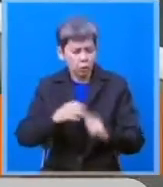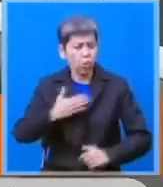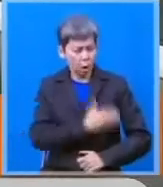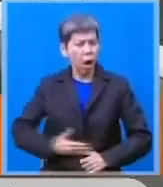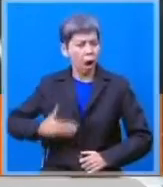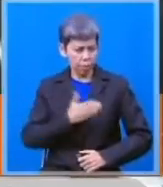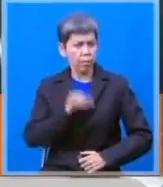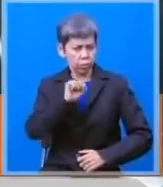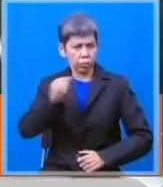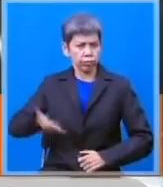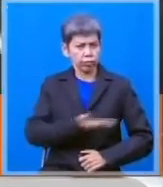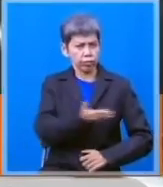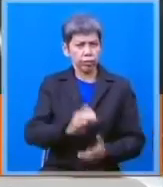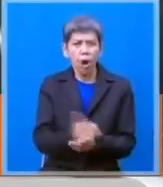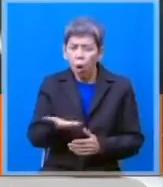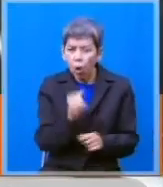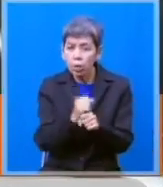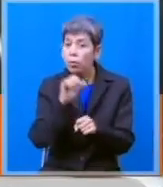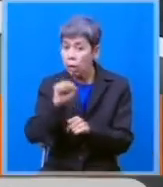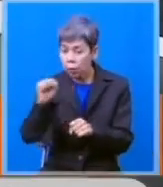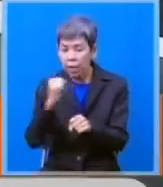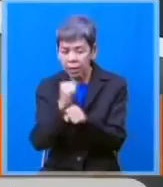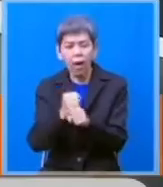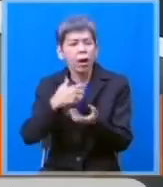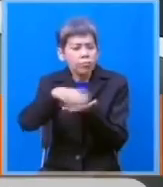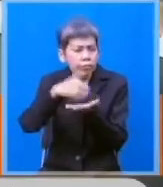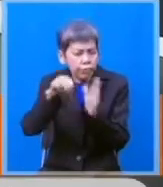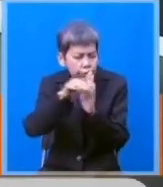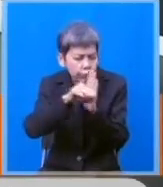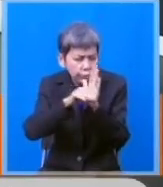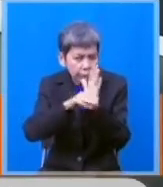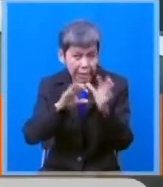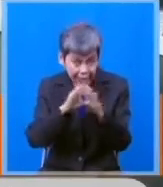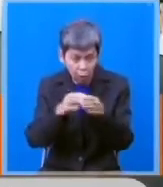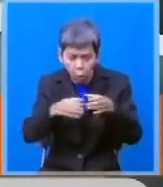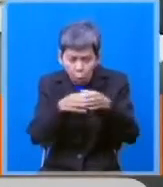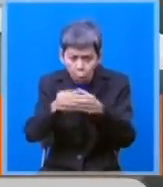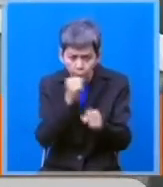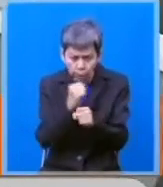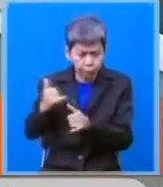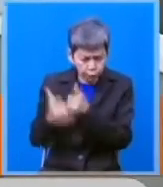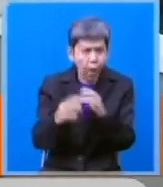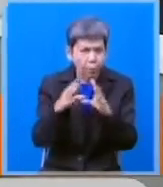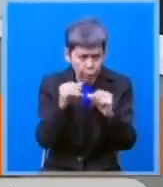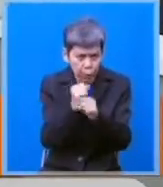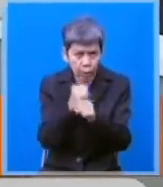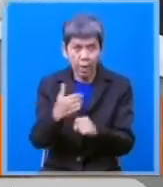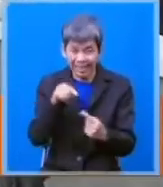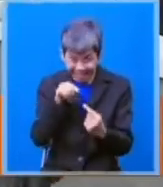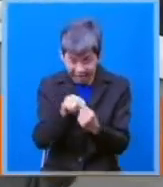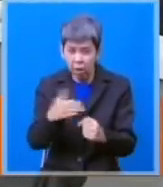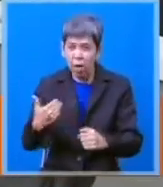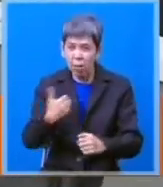ภาพของสมาชิกโดยขอให้ทางสภาได้มีการเปิดเผยข้อมูลที่แท้จริงกับกลุ่มผู้เข้าร่วมประชุมโดยเฉพาะผู้